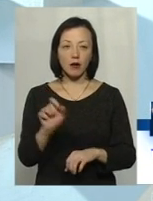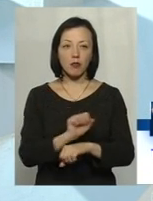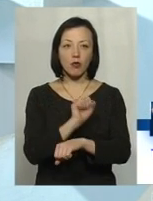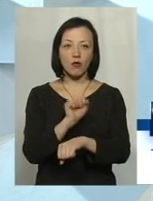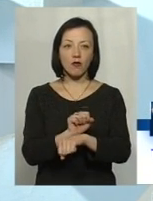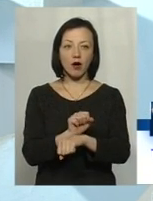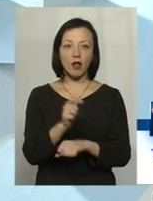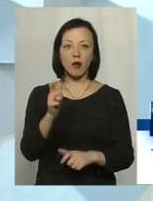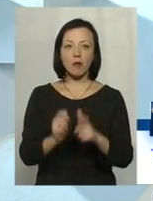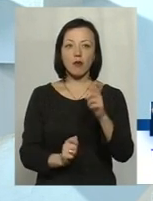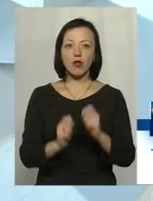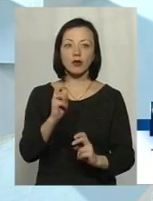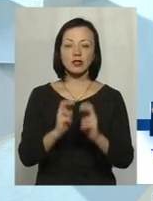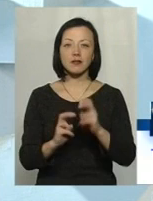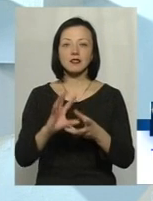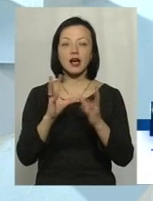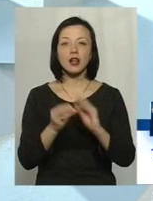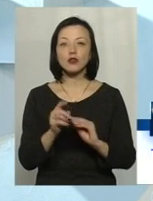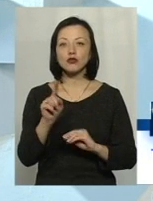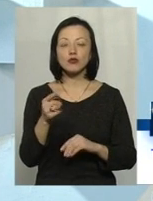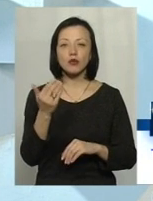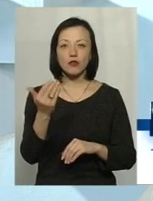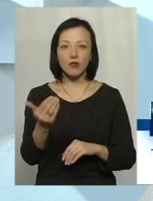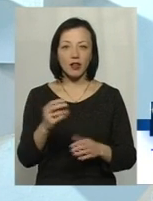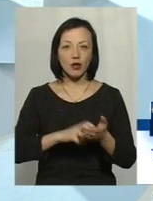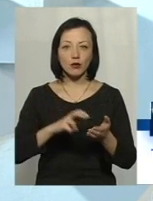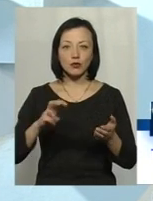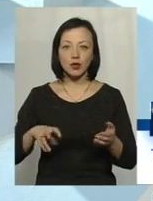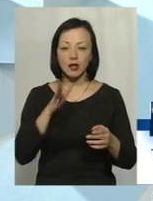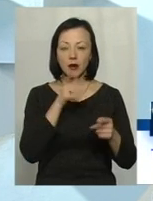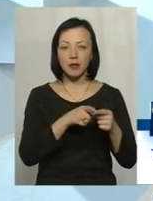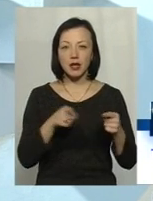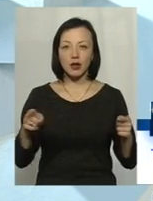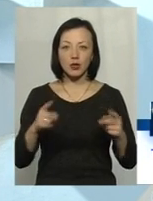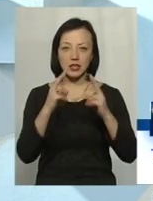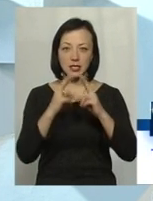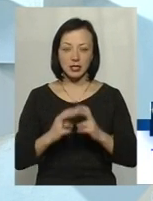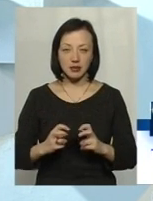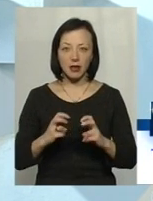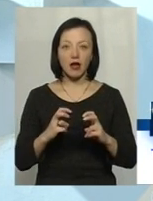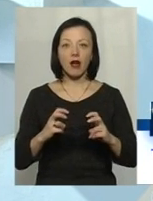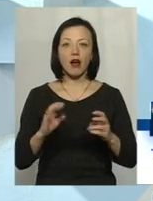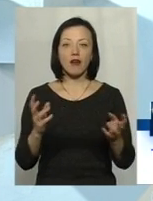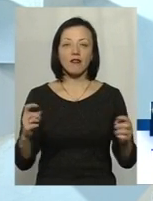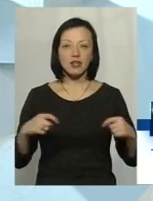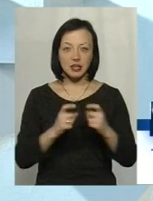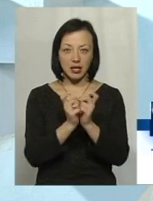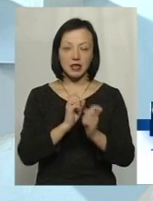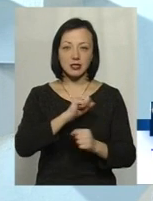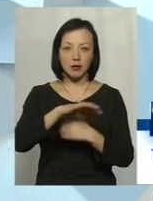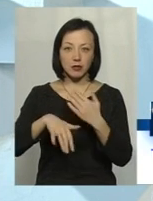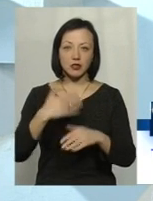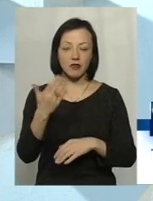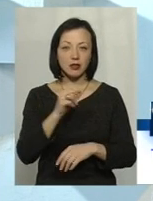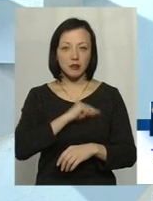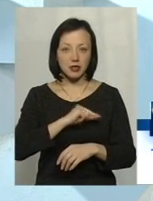І взагалі, чому ви не усунули себе від роботи на період слідства? Адже в інциденті замічені ваші